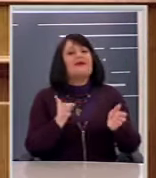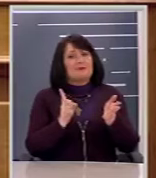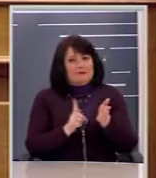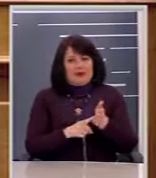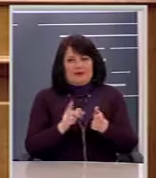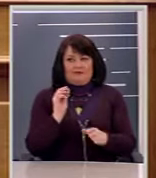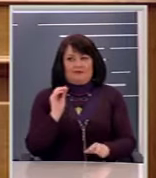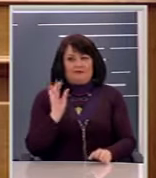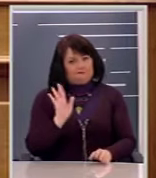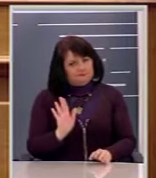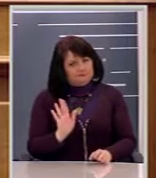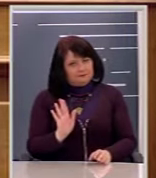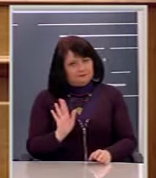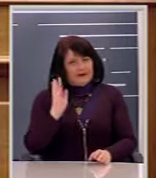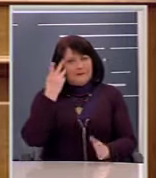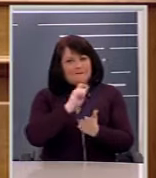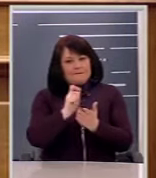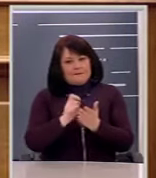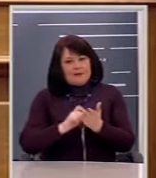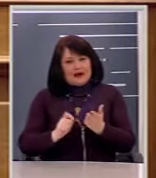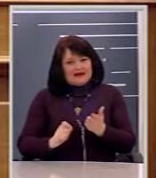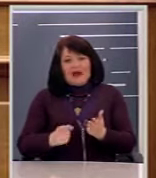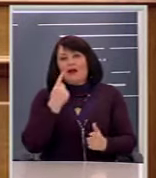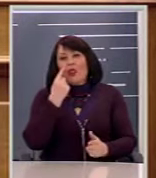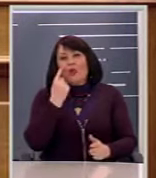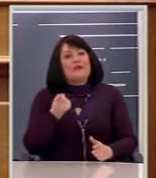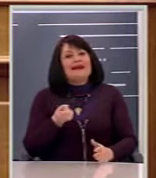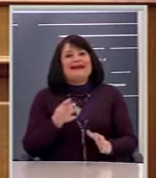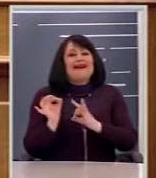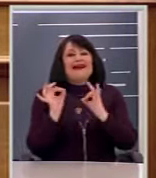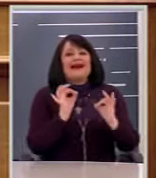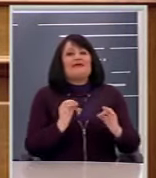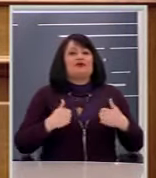κρατούμε στα πρακτικά μας αρκετά συχνά για να δούμε ποια είναι ακριβώς τα